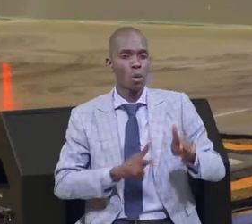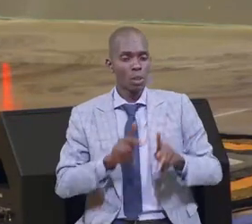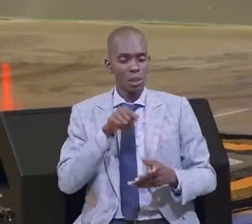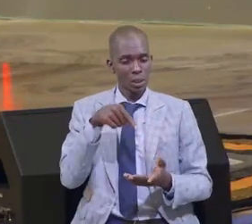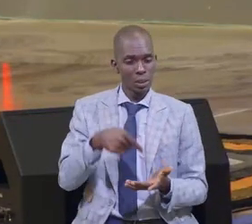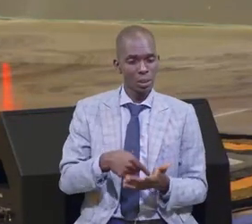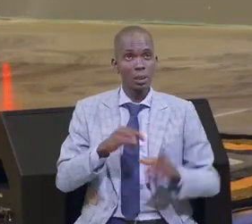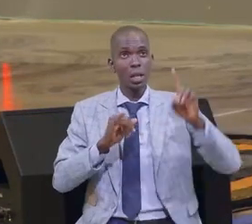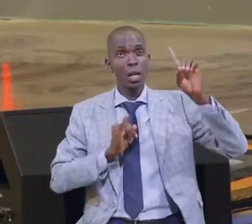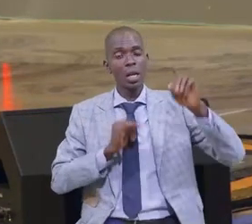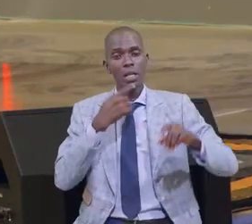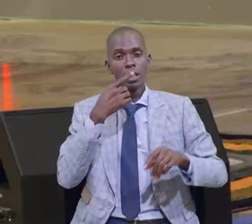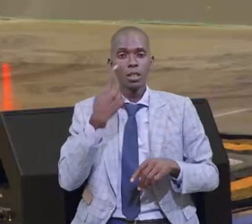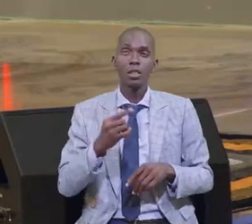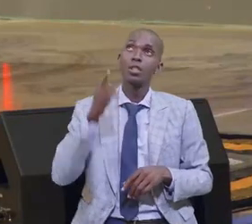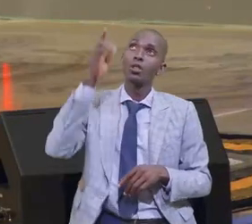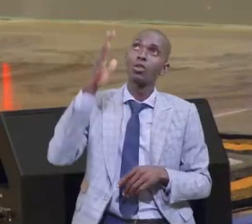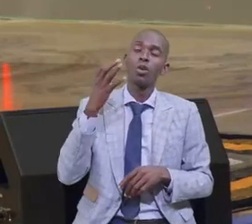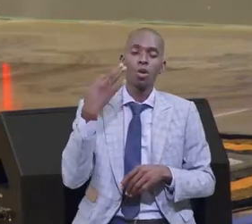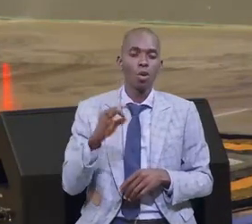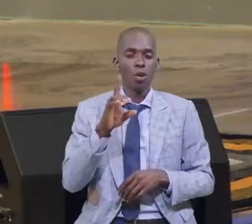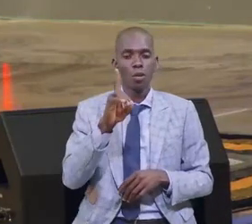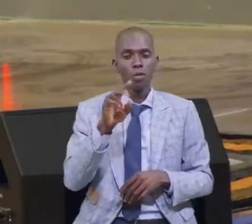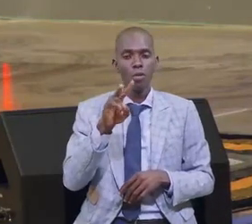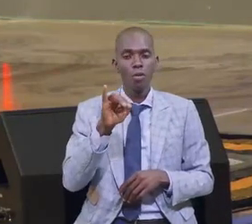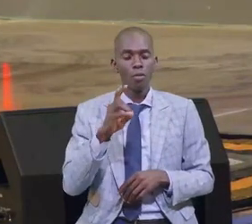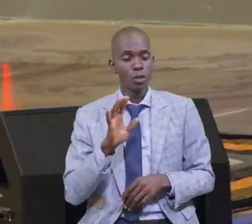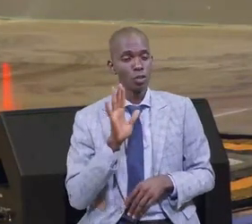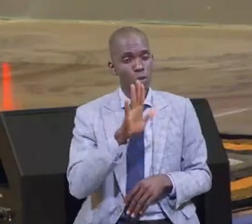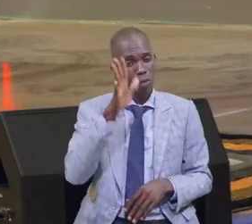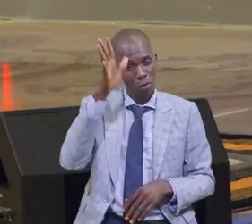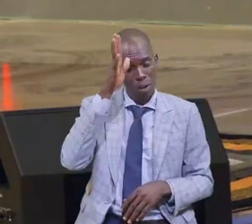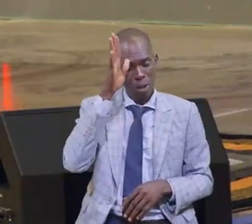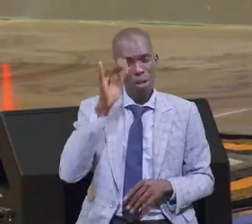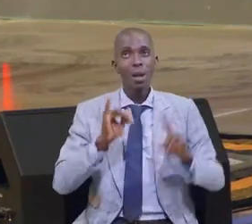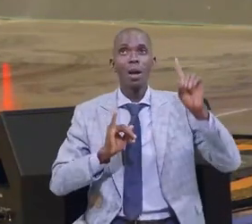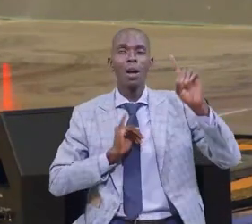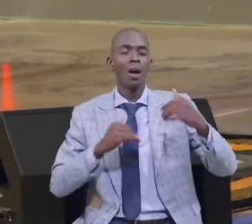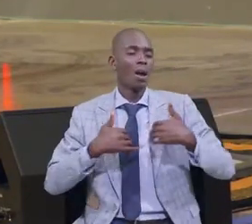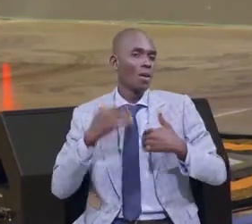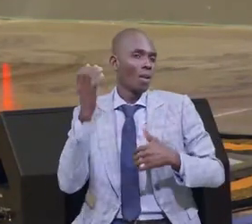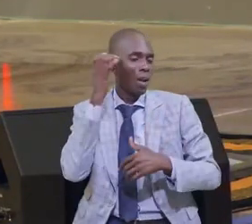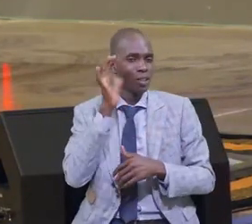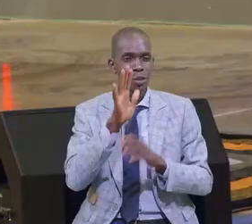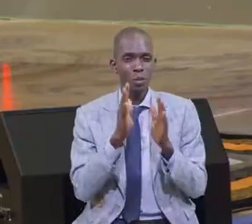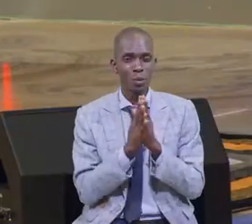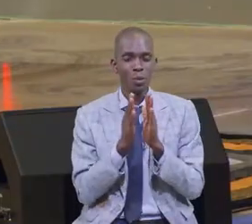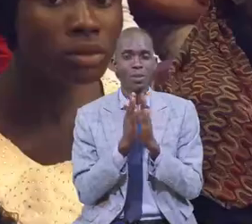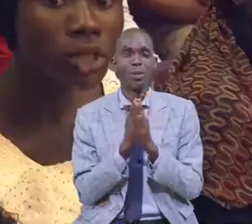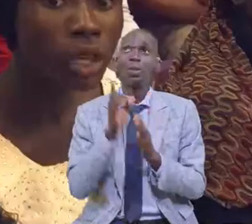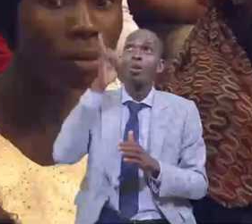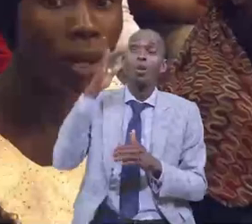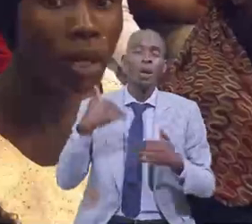parle l'Éternel, le Dieu de David ton père. J'ai entendu ta prière. Dieu